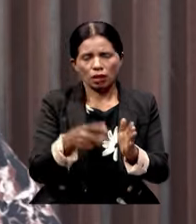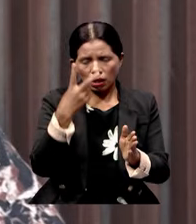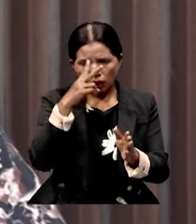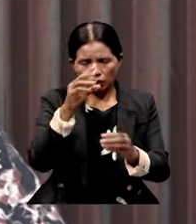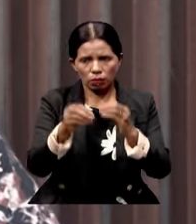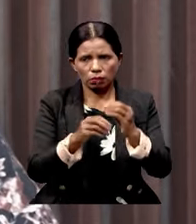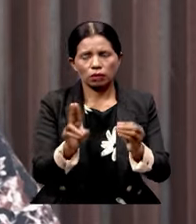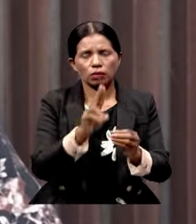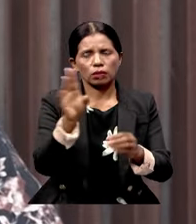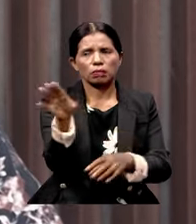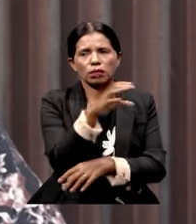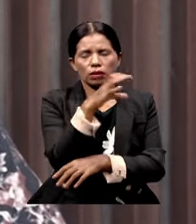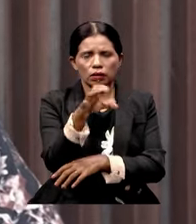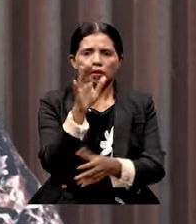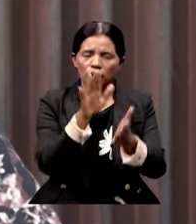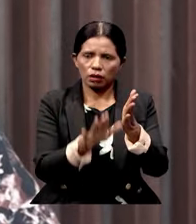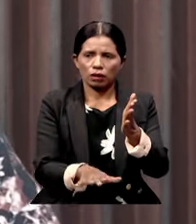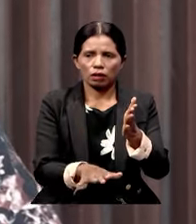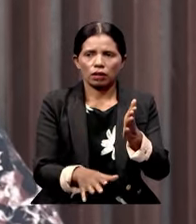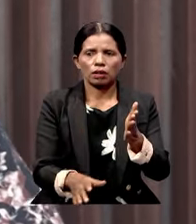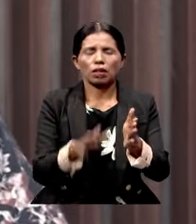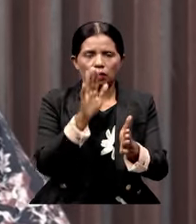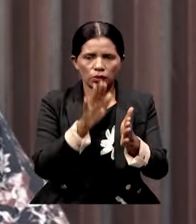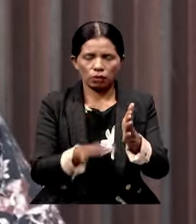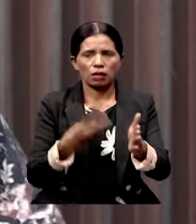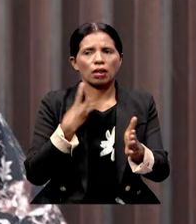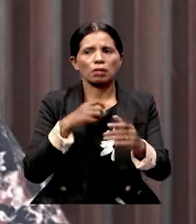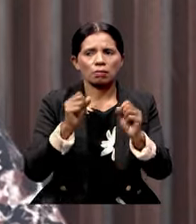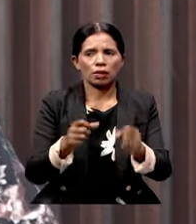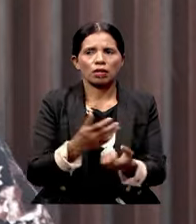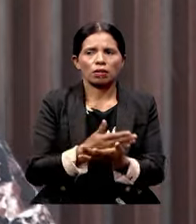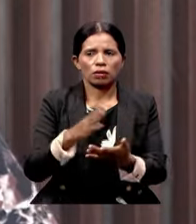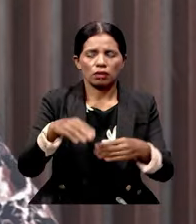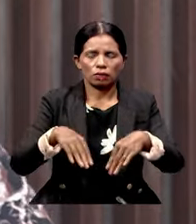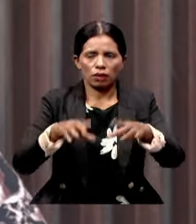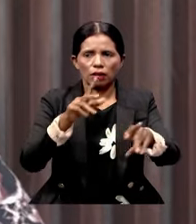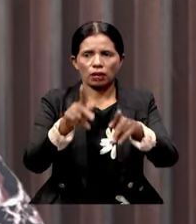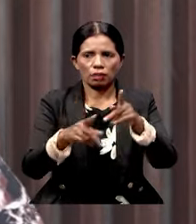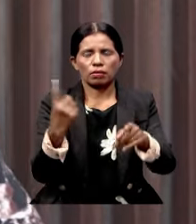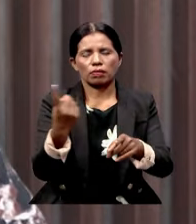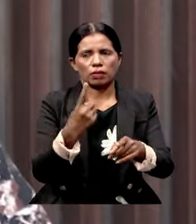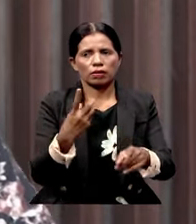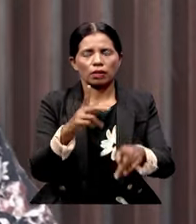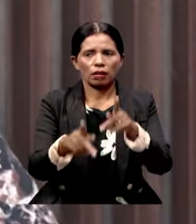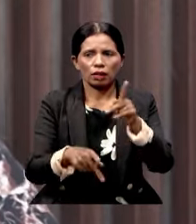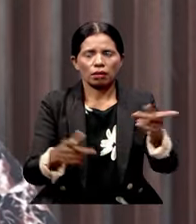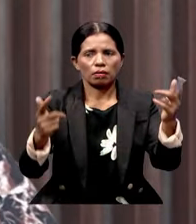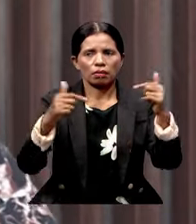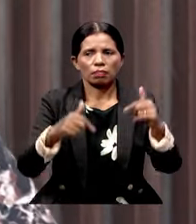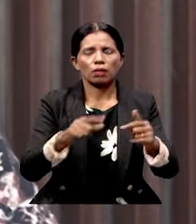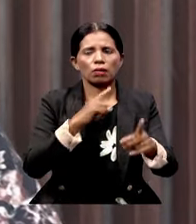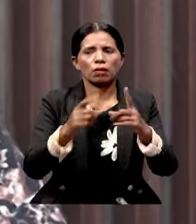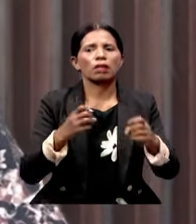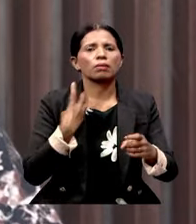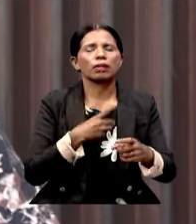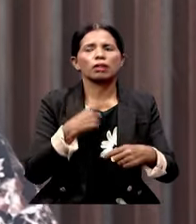satu jam bernatal ni anak-anak punya ne. Sirteng ke hatu itu, per amu sebelah sos, ambil faham bakum dan amu sirteng kena fatu selai tenu fau sepupula sama protes, ambil tu